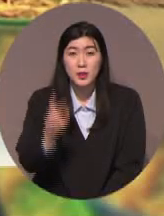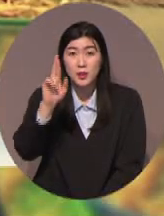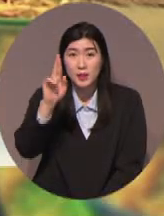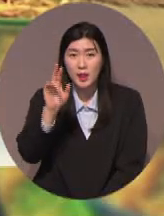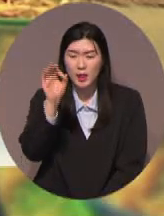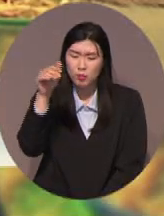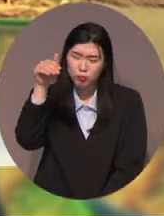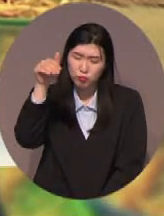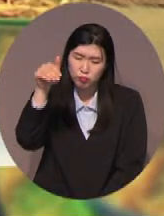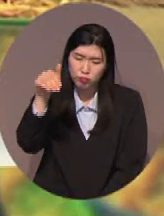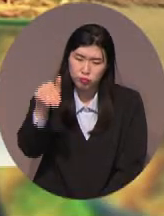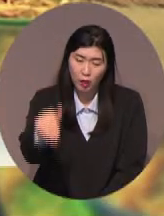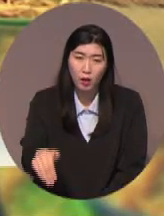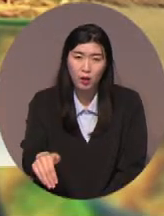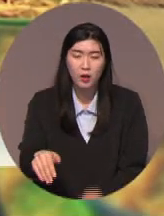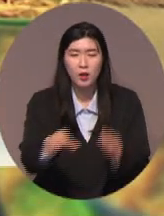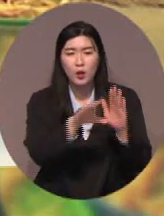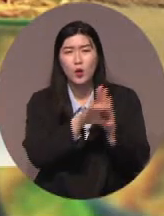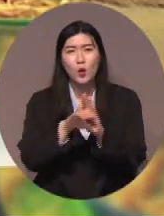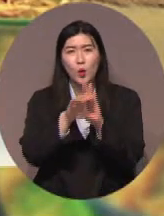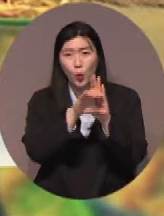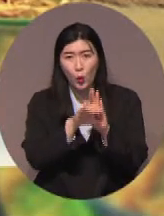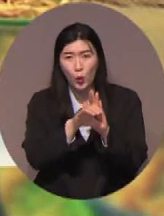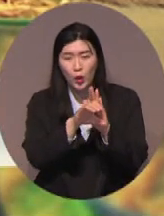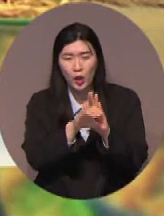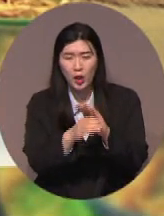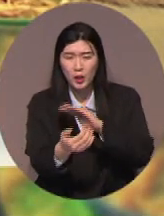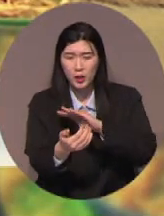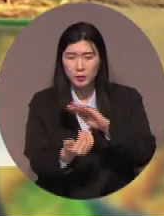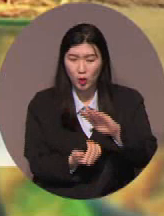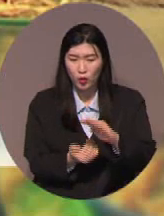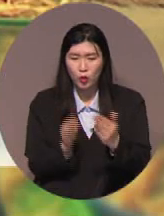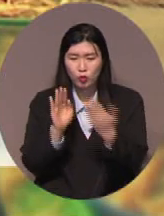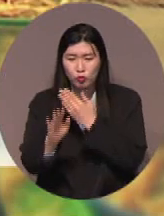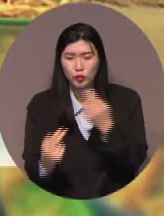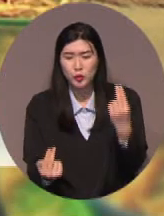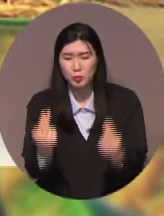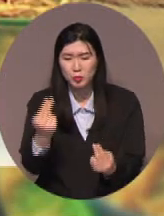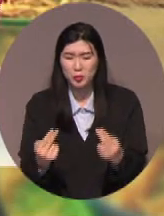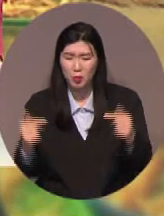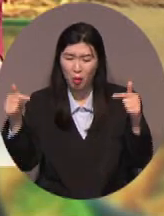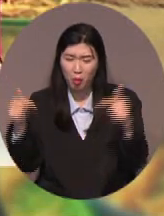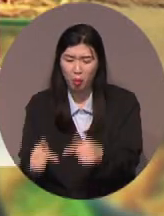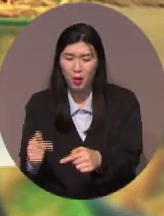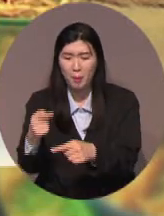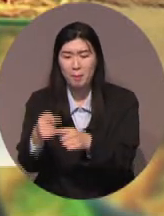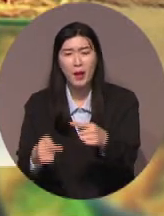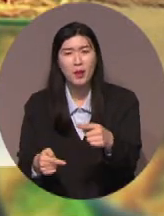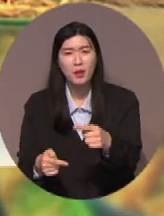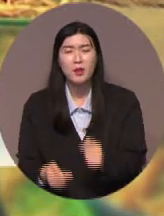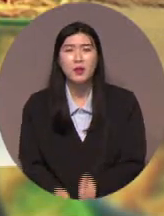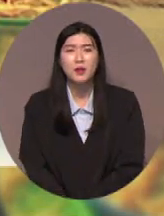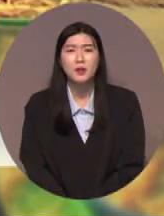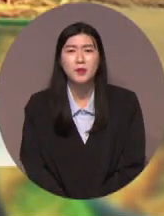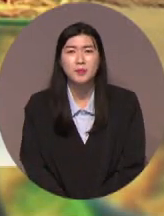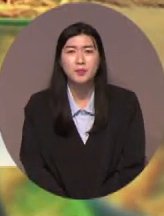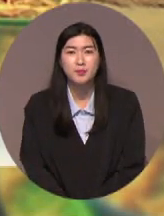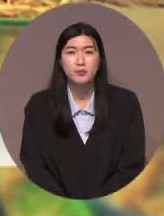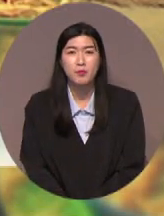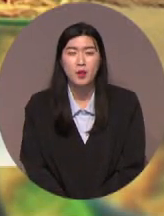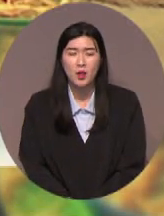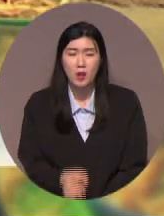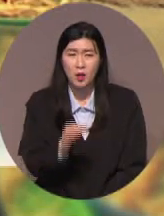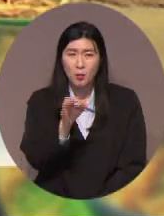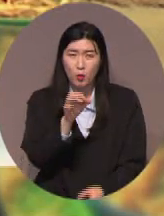인삼값이 수년째 하락을 거듭하면서 코로나19 이전과 비교해 반토막 수준까지 떨어진 것으로 나타났습니다. 반면